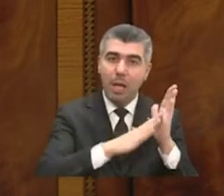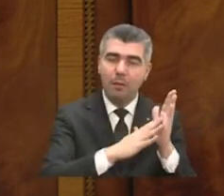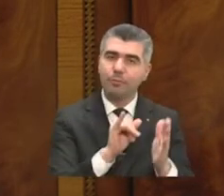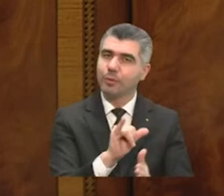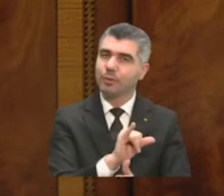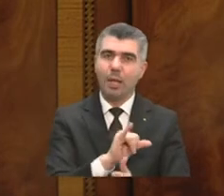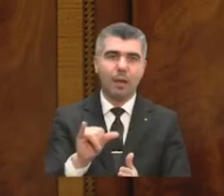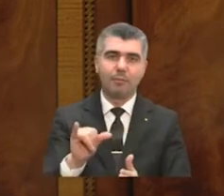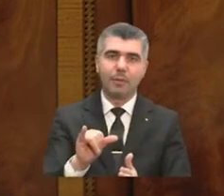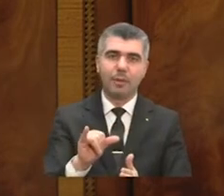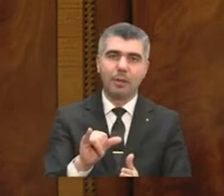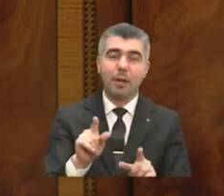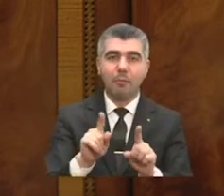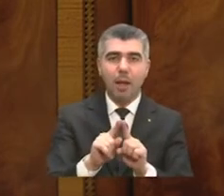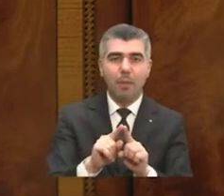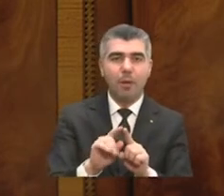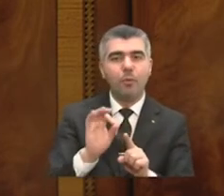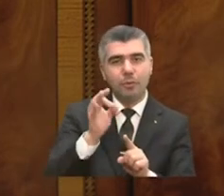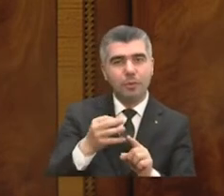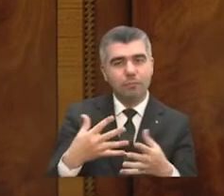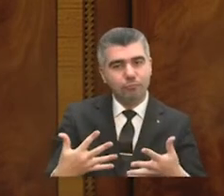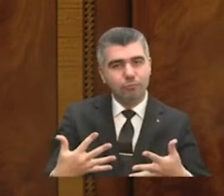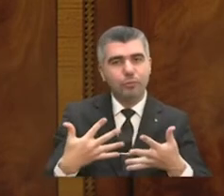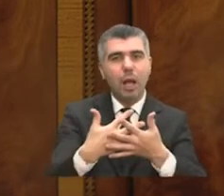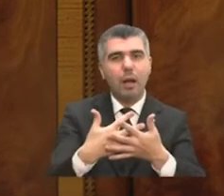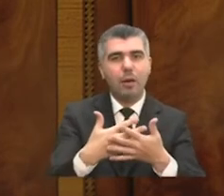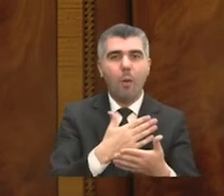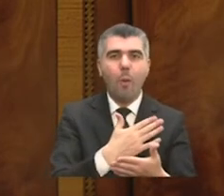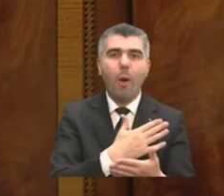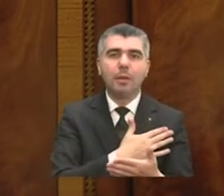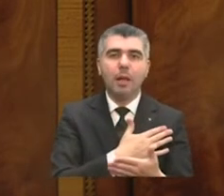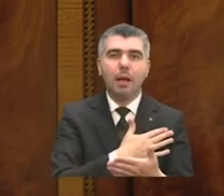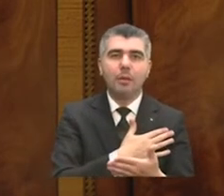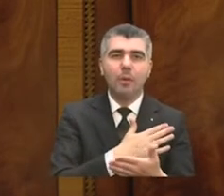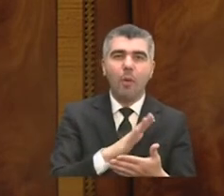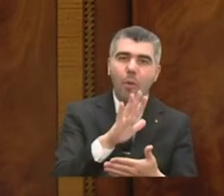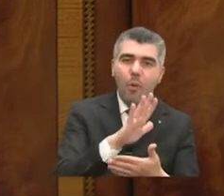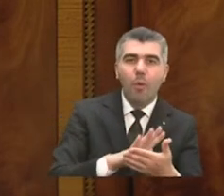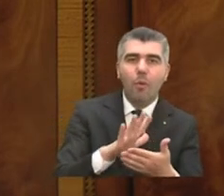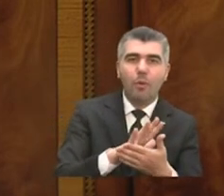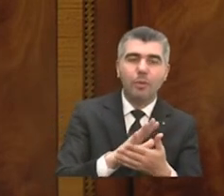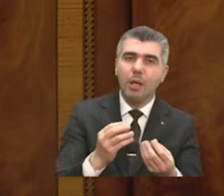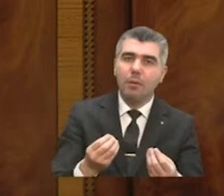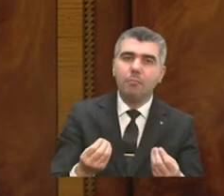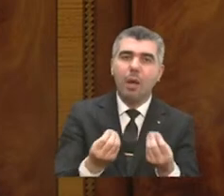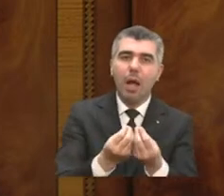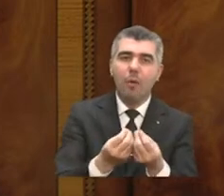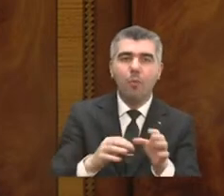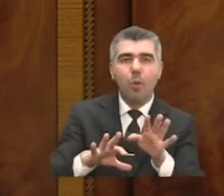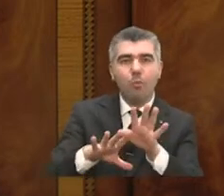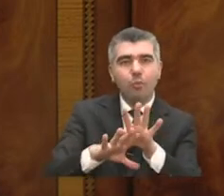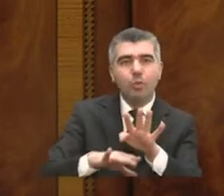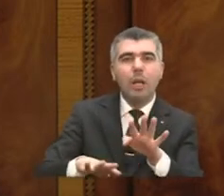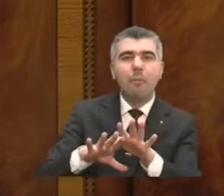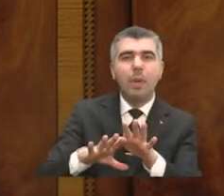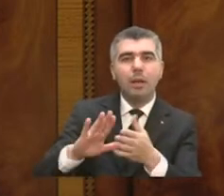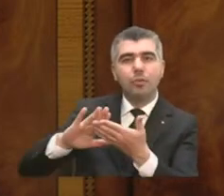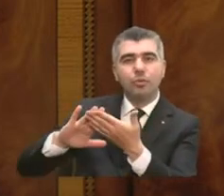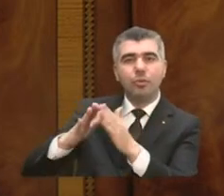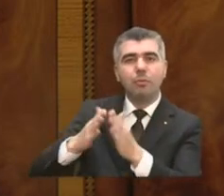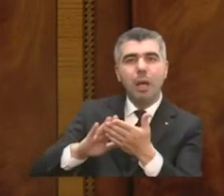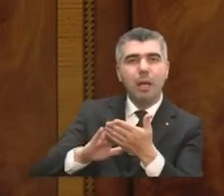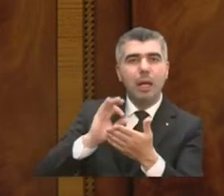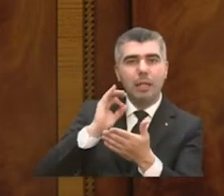atteinte à l'image du Maroc vont au contraire renforcer notre cohésion,